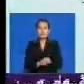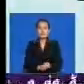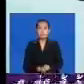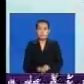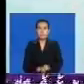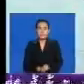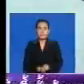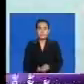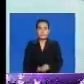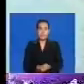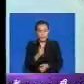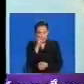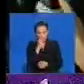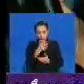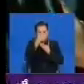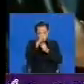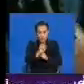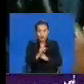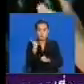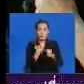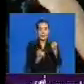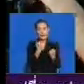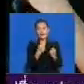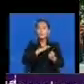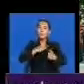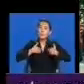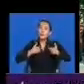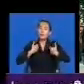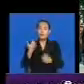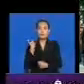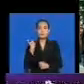ที่น่าสนใจทำให้ขับสนุกมากขึ้นครับ